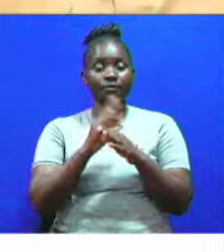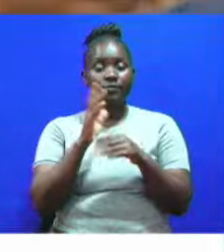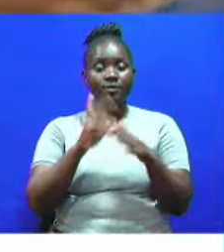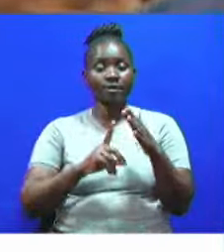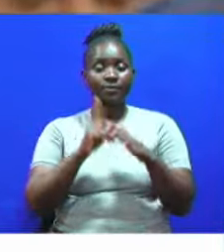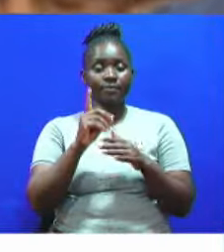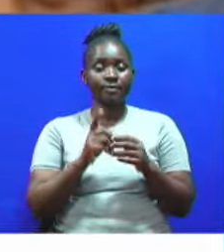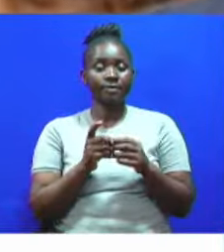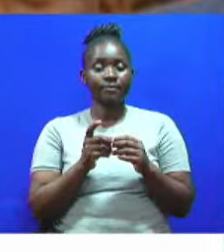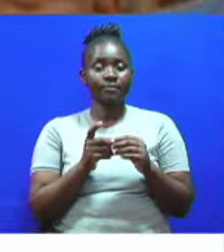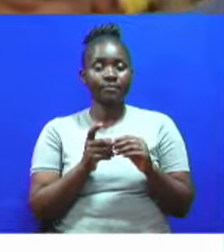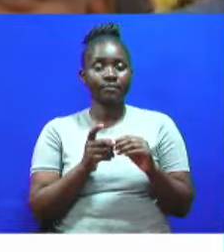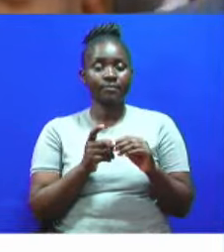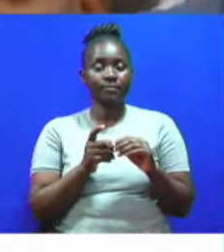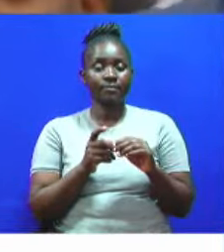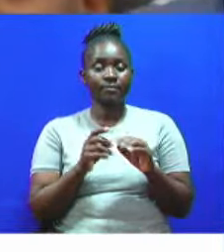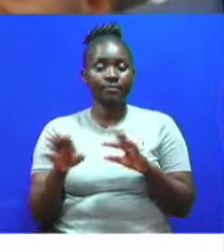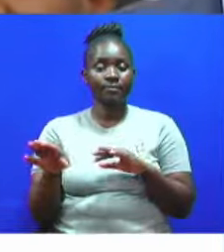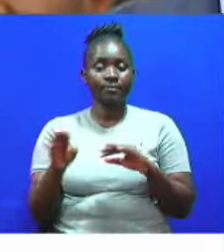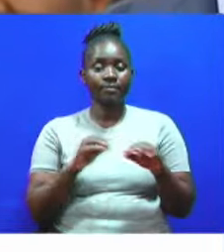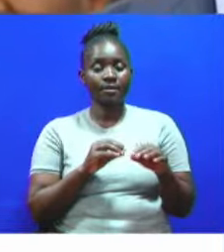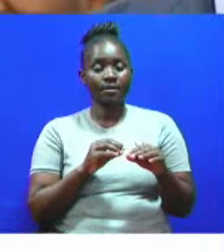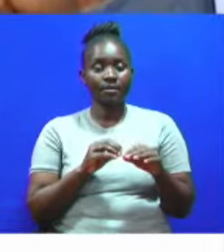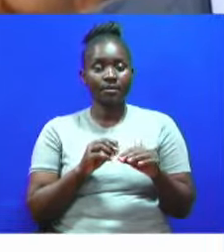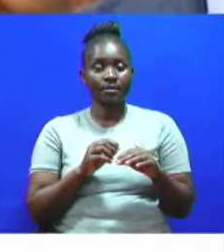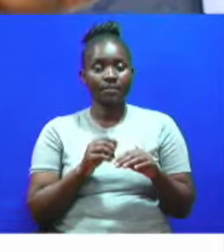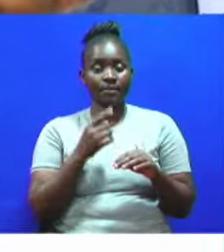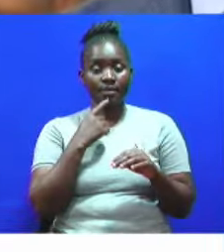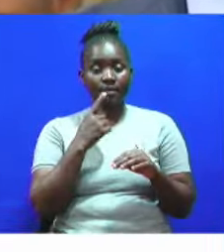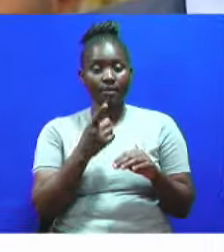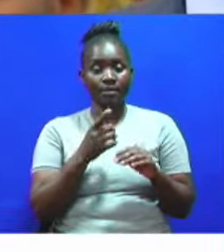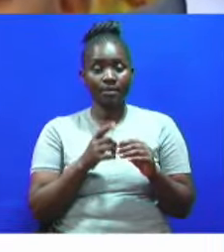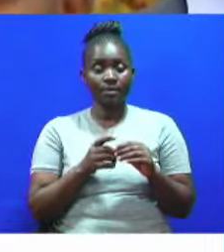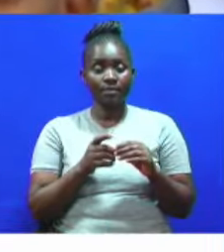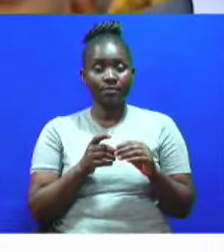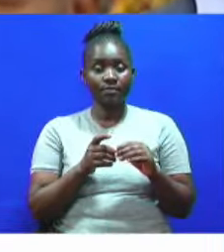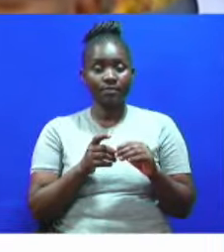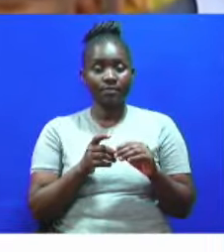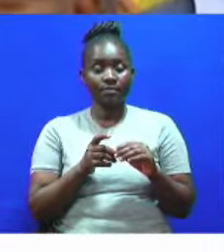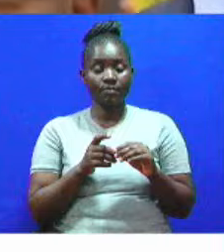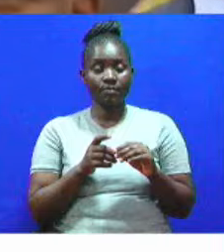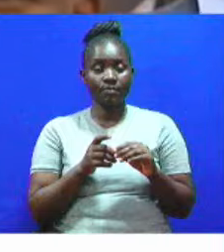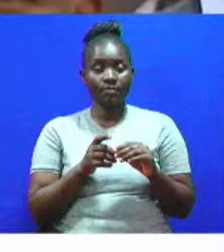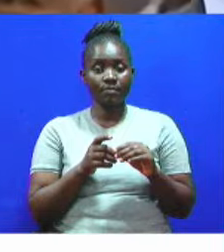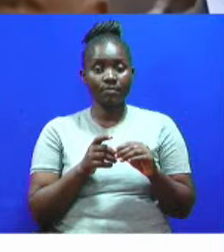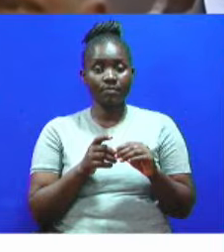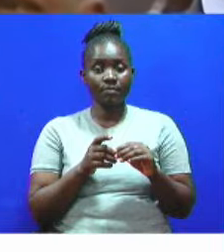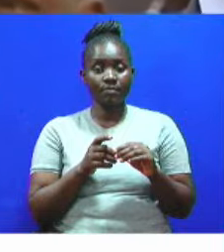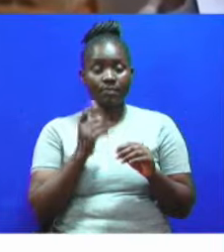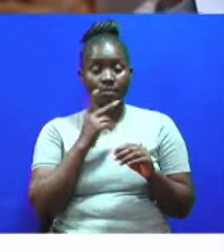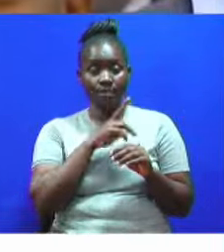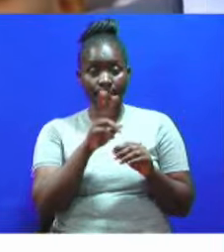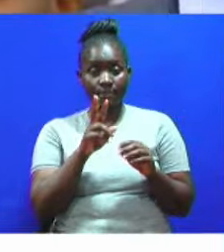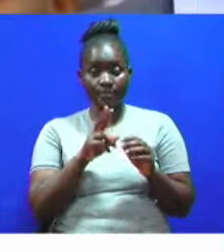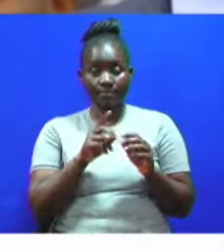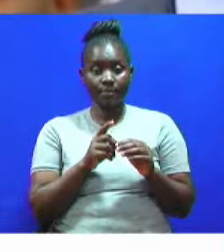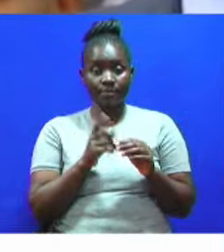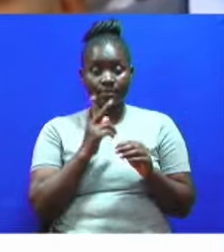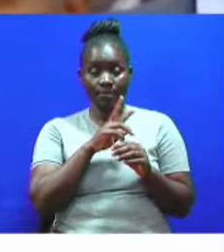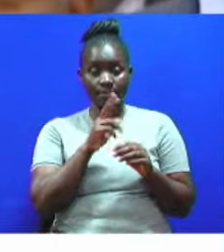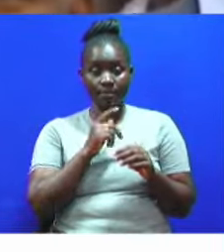rom umuano ingo mwengine wano watuko mwata ya vina ya ya njue lai wana na yomintu wana na